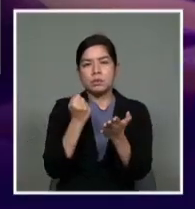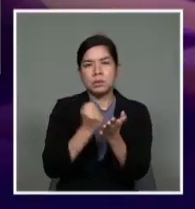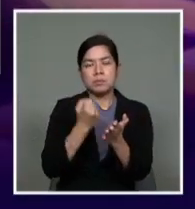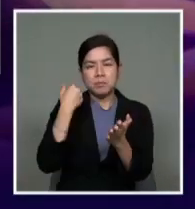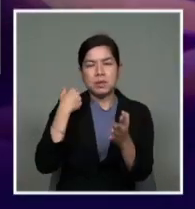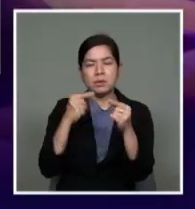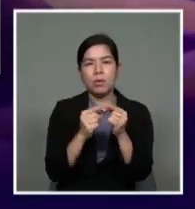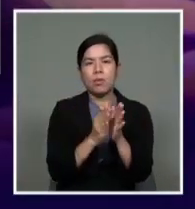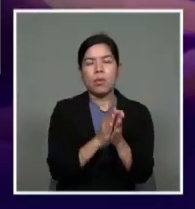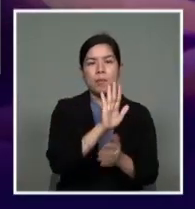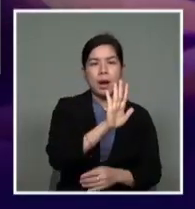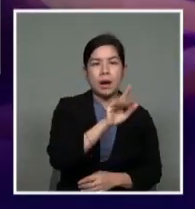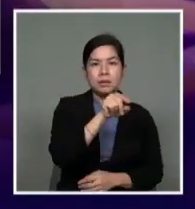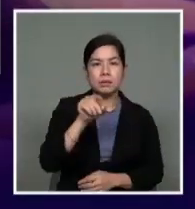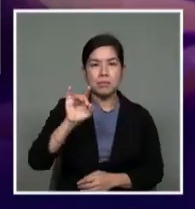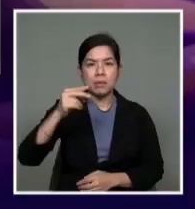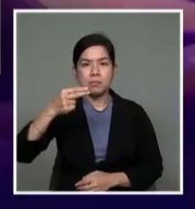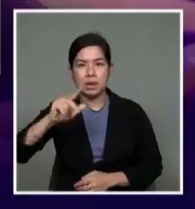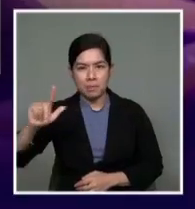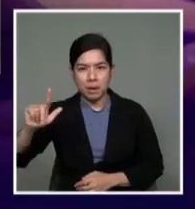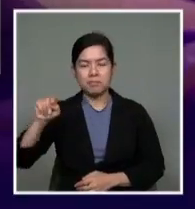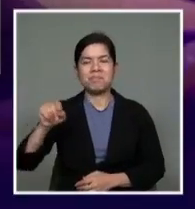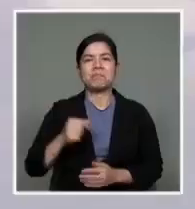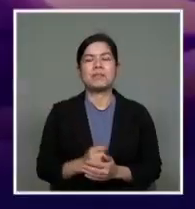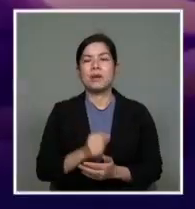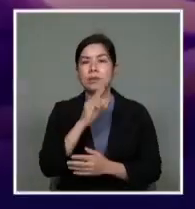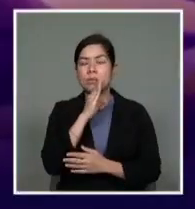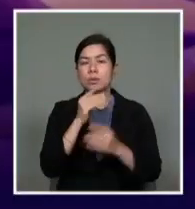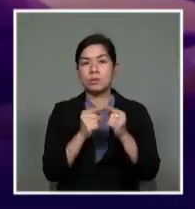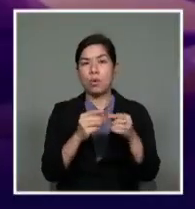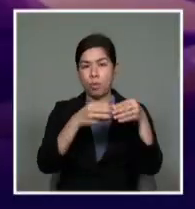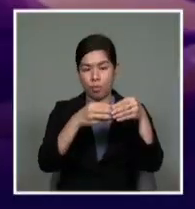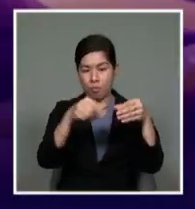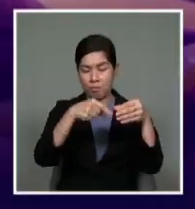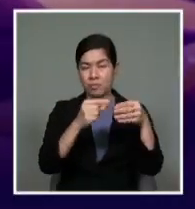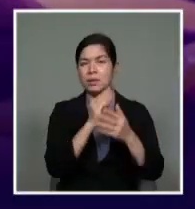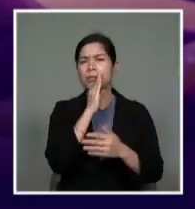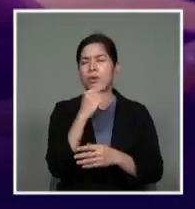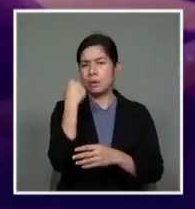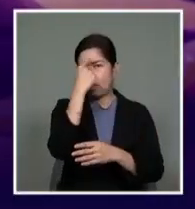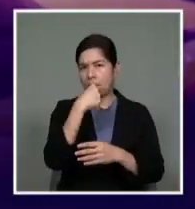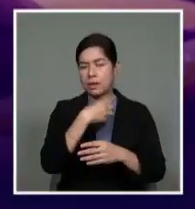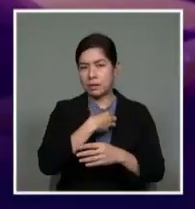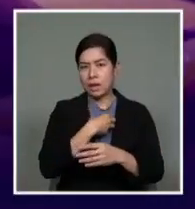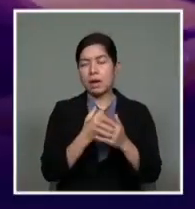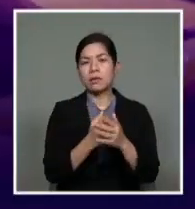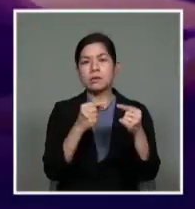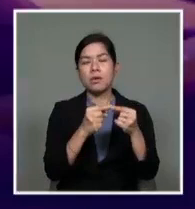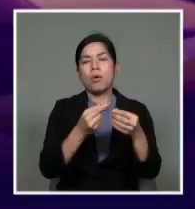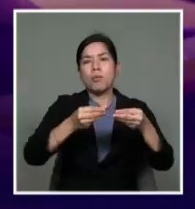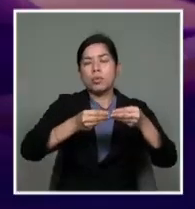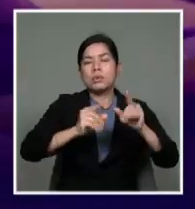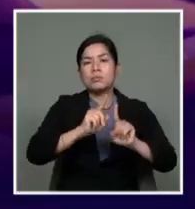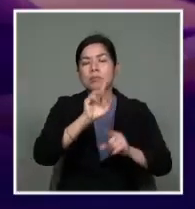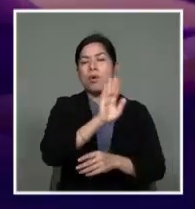50,000 ถึง 80,000 ล้านบาทดังนั้นถ้าหากว่าผู้ถือหุ้นใหญ่ต้องการรักษาสัดส่วนการถือหุ้นไว้กระทรวง